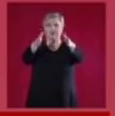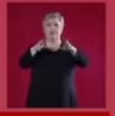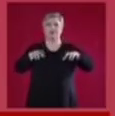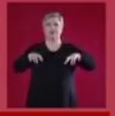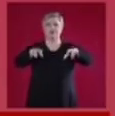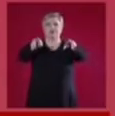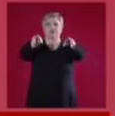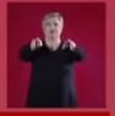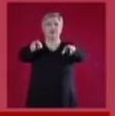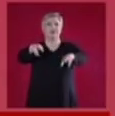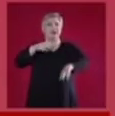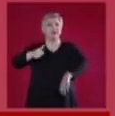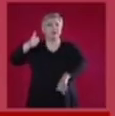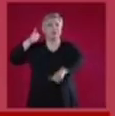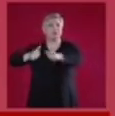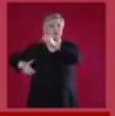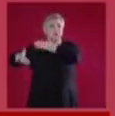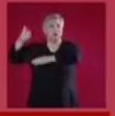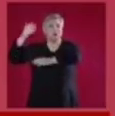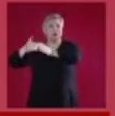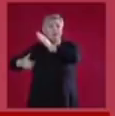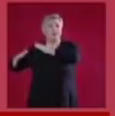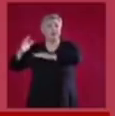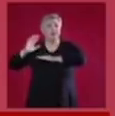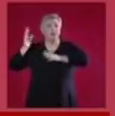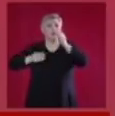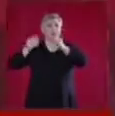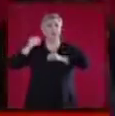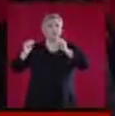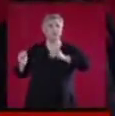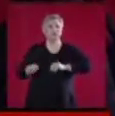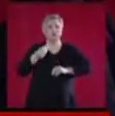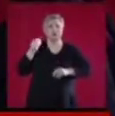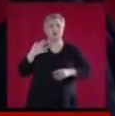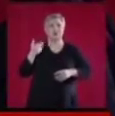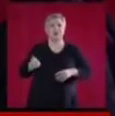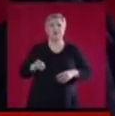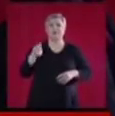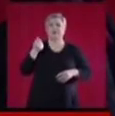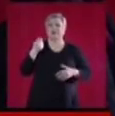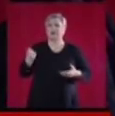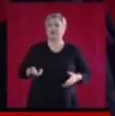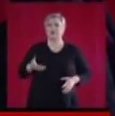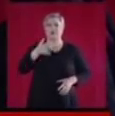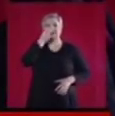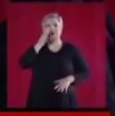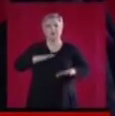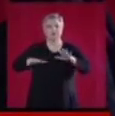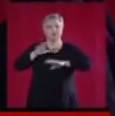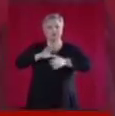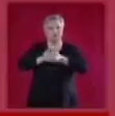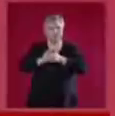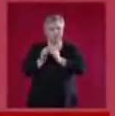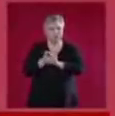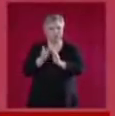κοιτάξει πίσω στα ερείπια της κρίσης στο σκοτεινό παρελ της διαφθοράς στο παρελθόν της